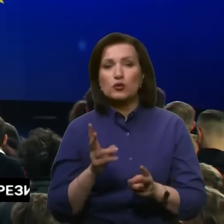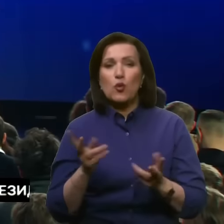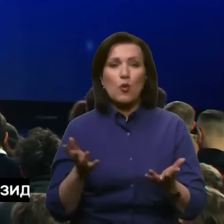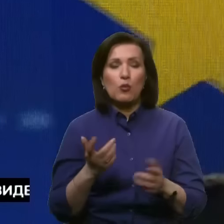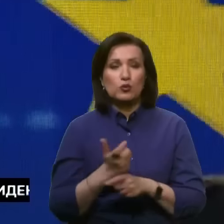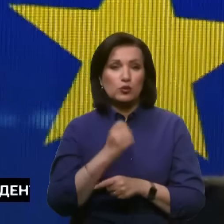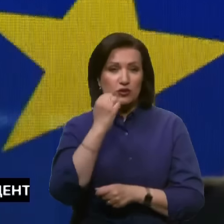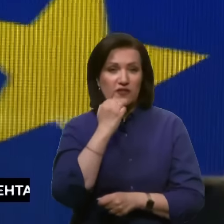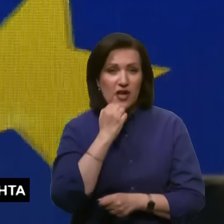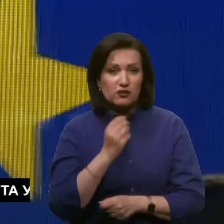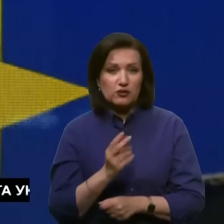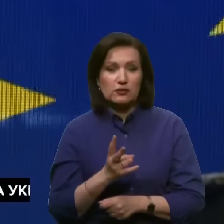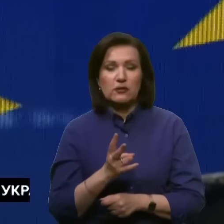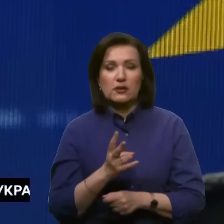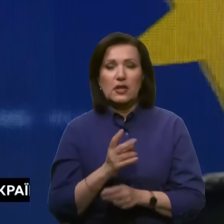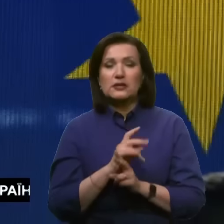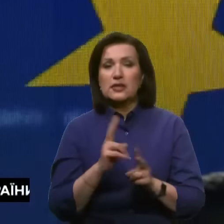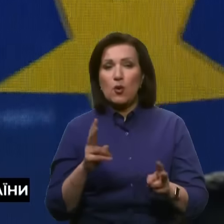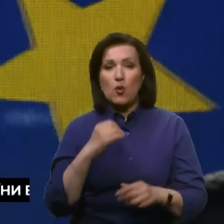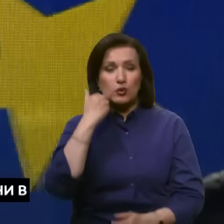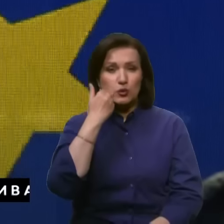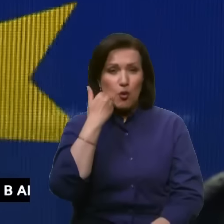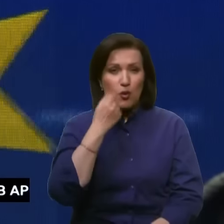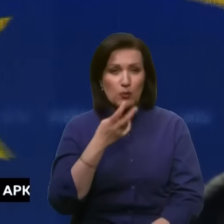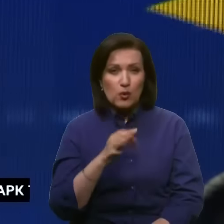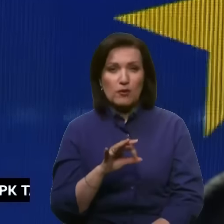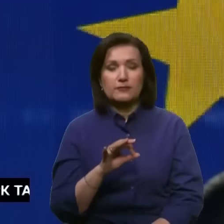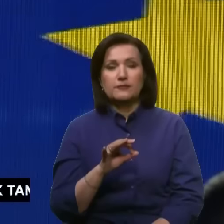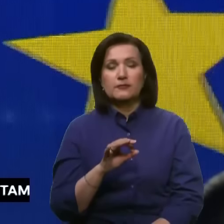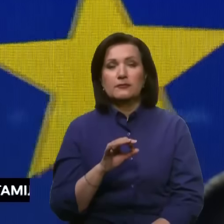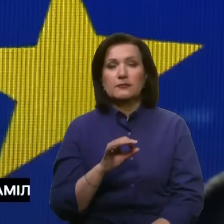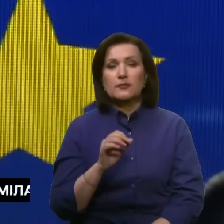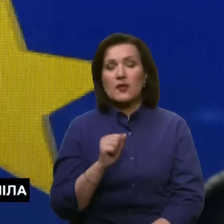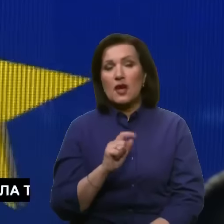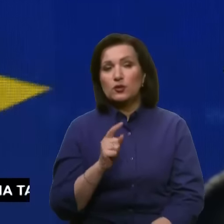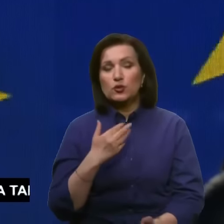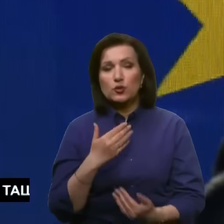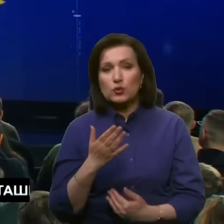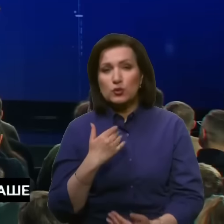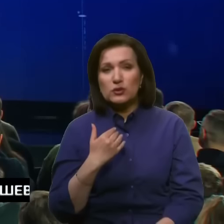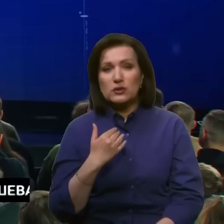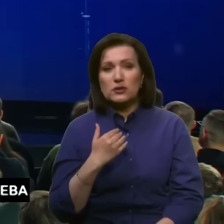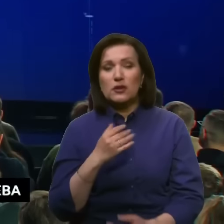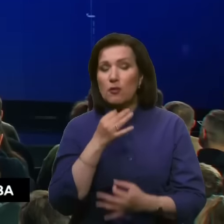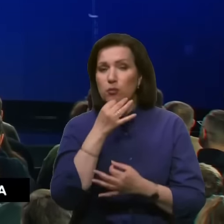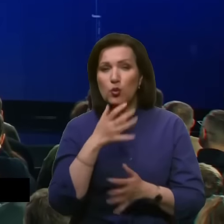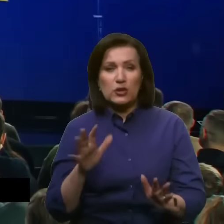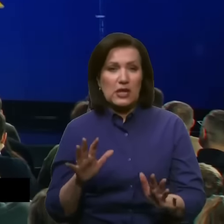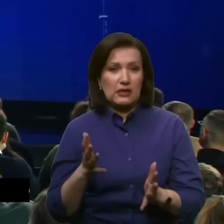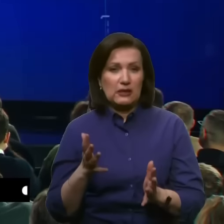Комусь дуже вдячен, за когось соромно. А що стосується